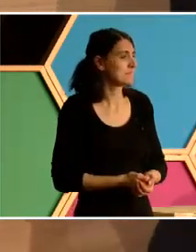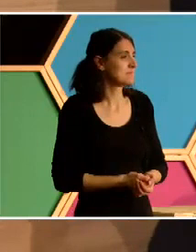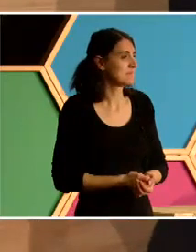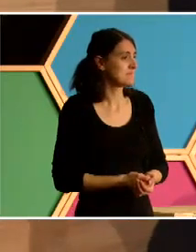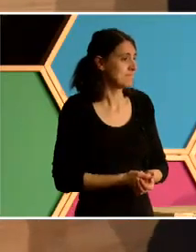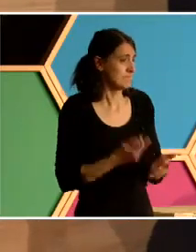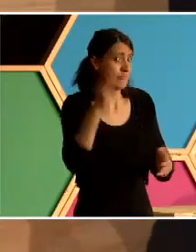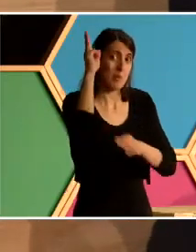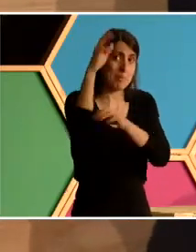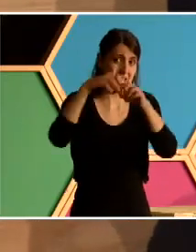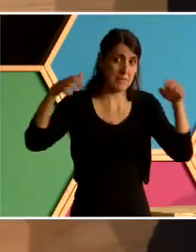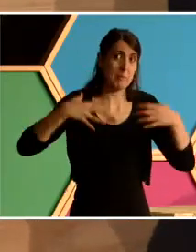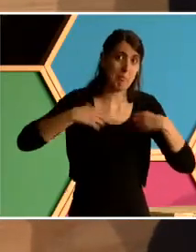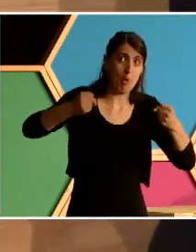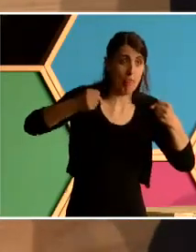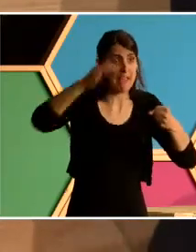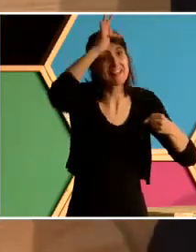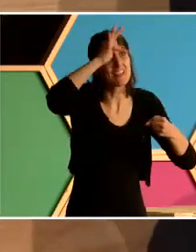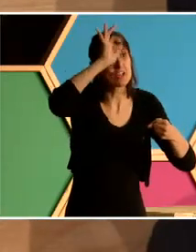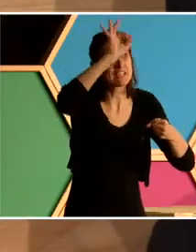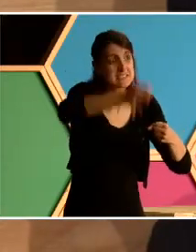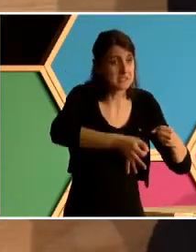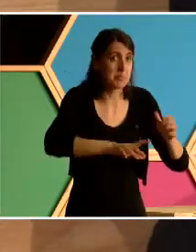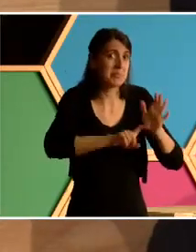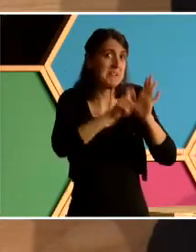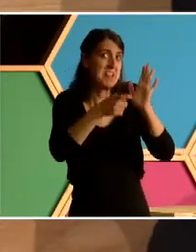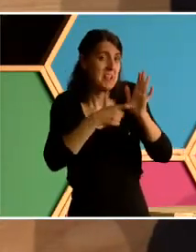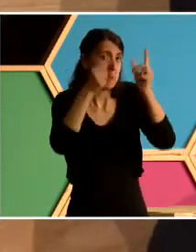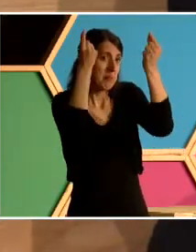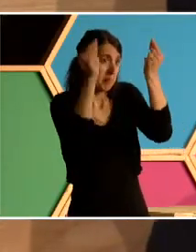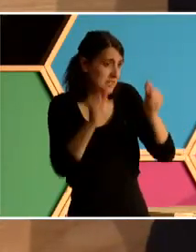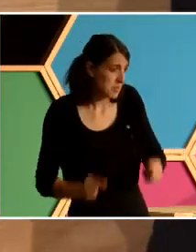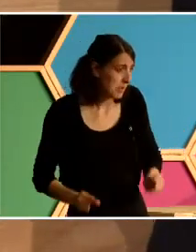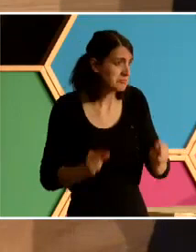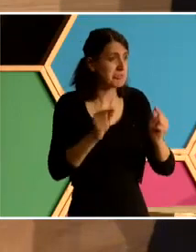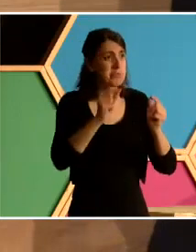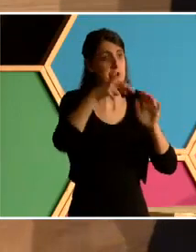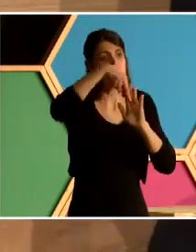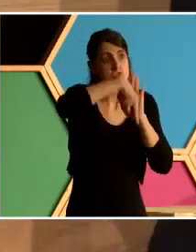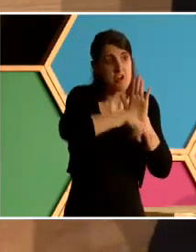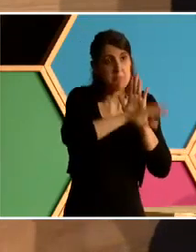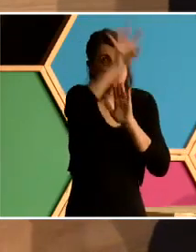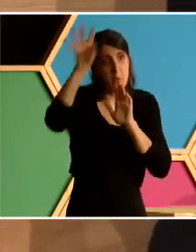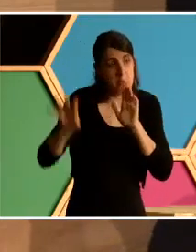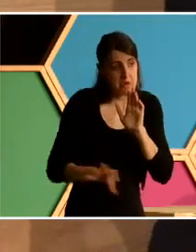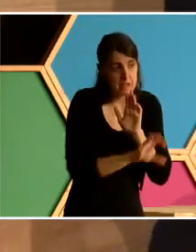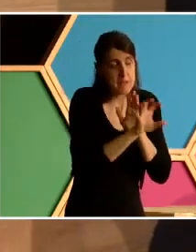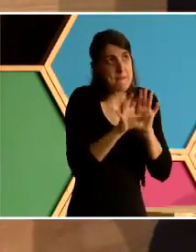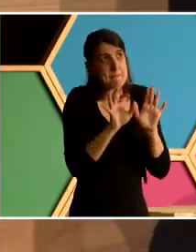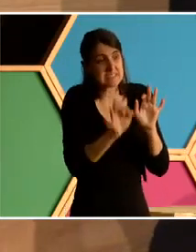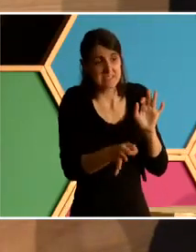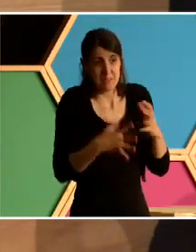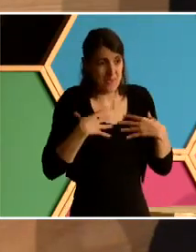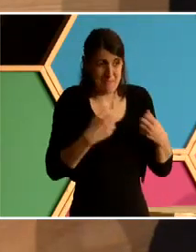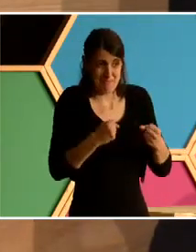pràctica, excepte la llei de pressupostos i algunes esmenes, algunes normes comunitàries, no té cap poder. La democràcia